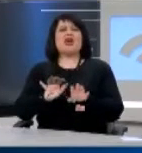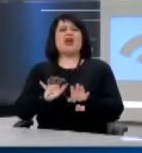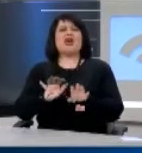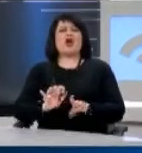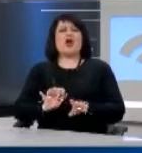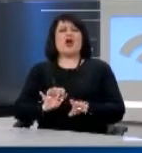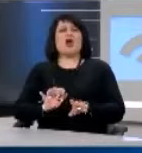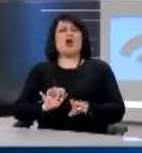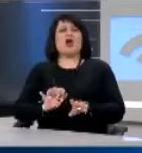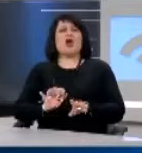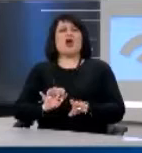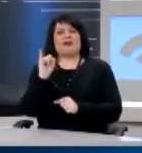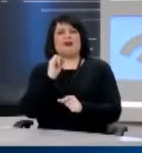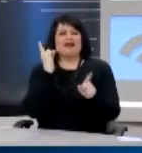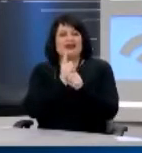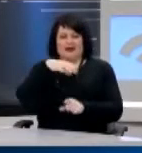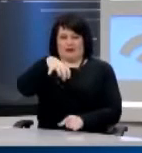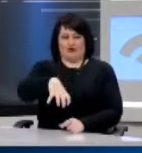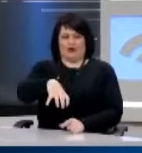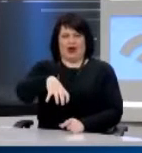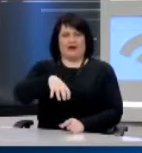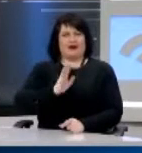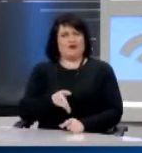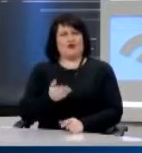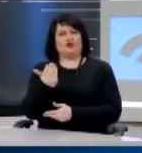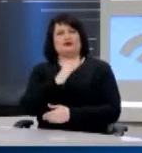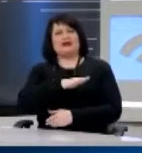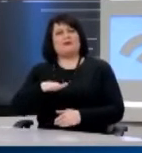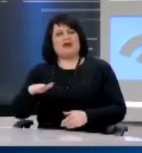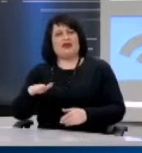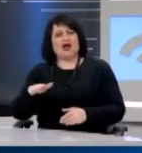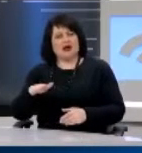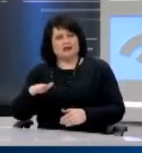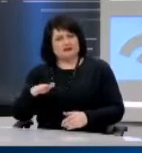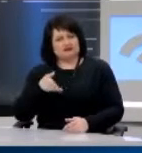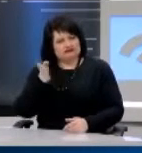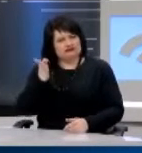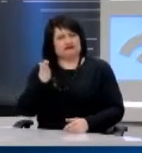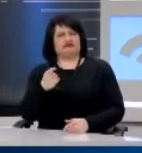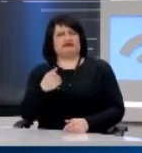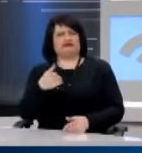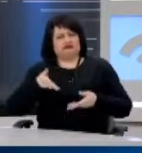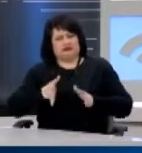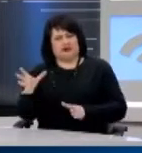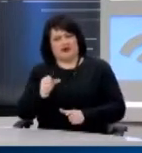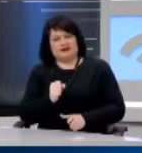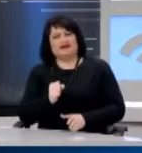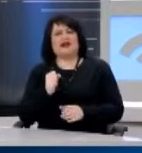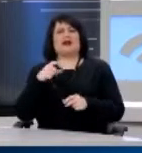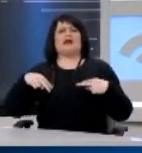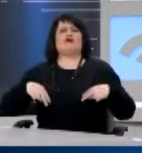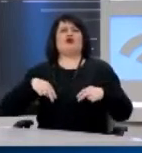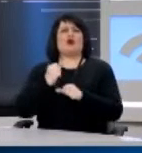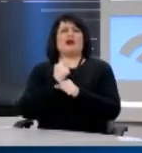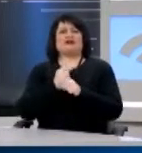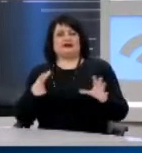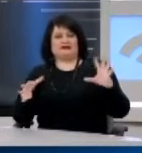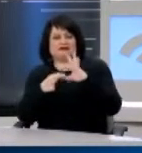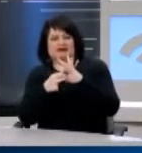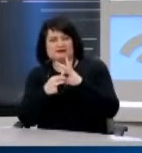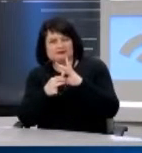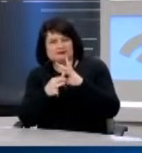ιδρυματοποίησης, συνδεδεμένη με το Υπουργείο Κοινωνικής Αλληλεγγύης. απόλυτη προτεραιότητά μας